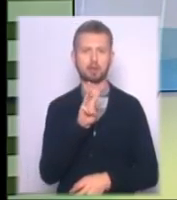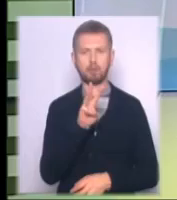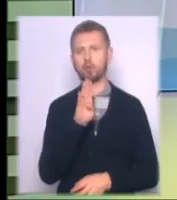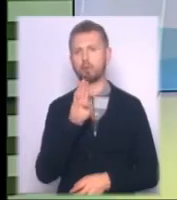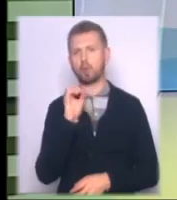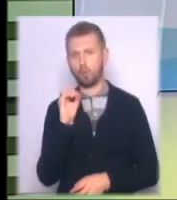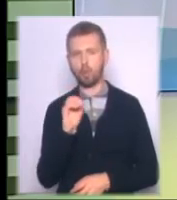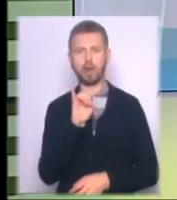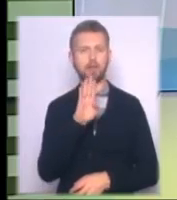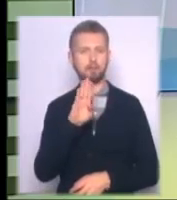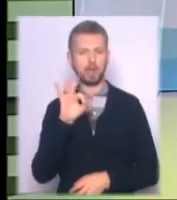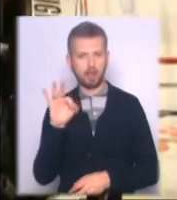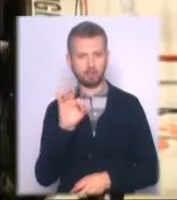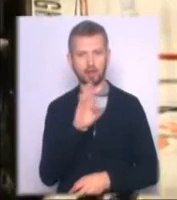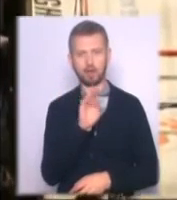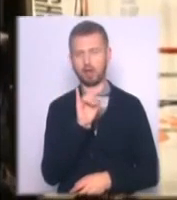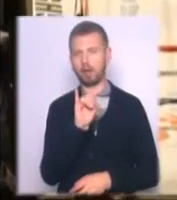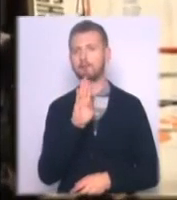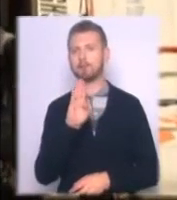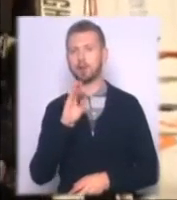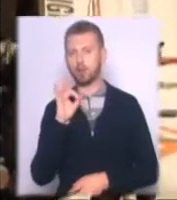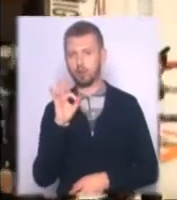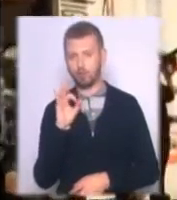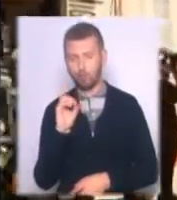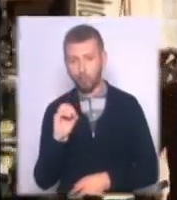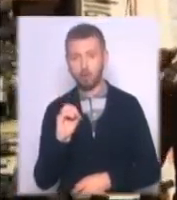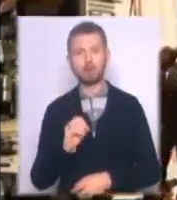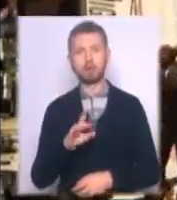IBO Володимир Кличко впевнено захистив свої пояси,